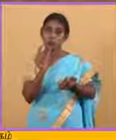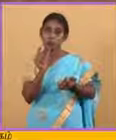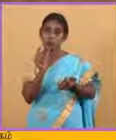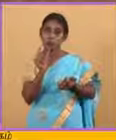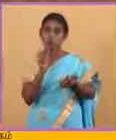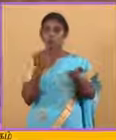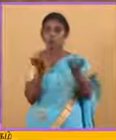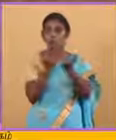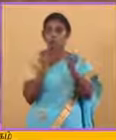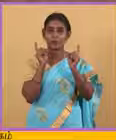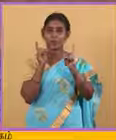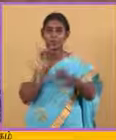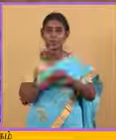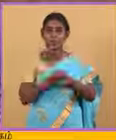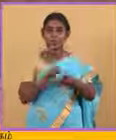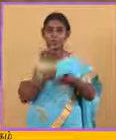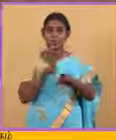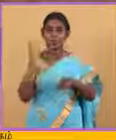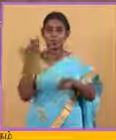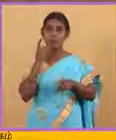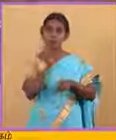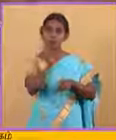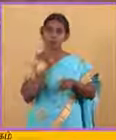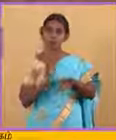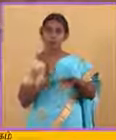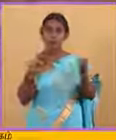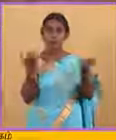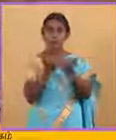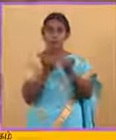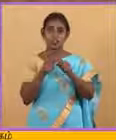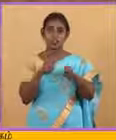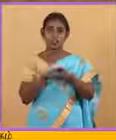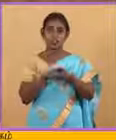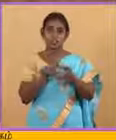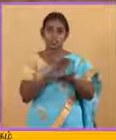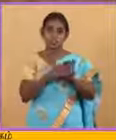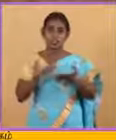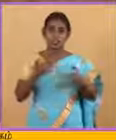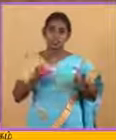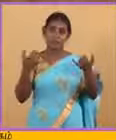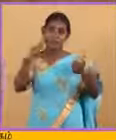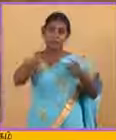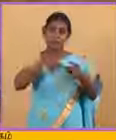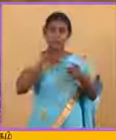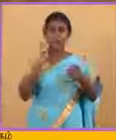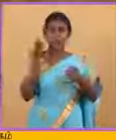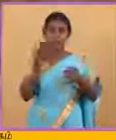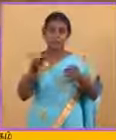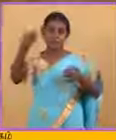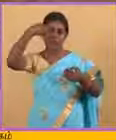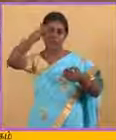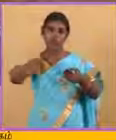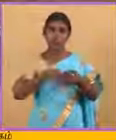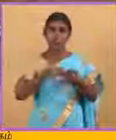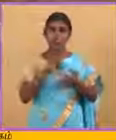தமிழ் சொற்பூங்கா சொல்லவா வேண்டும்? செந்தமிழ் நாடெனும் போதினிலே இன்பத்தேன் வந்து பாயுது என்றார் பாரதியார். நம் பூங்கா என்று சொல்லும்